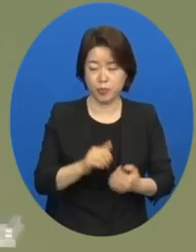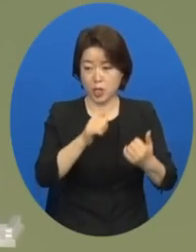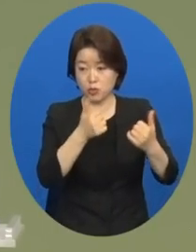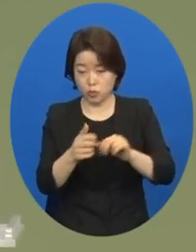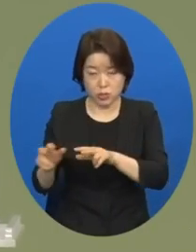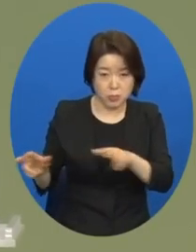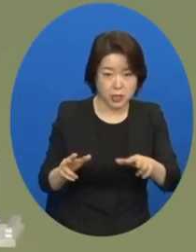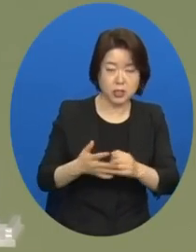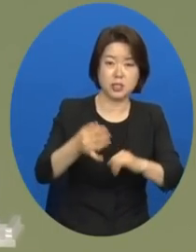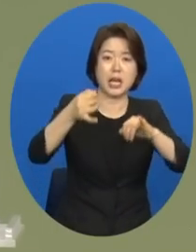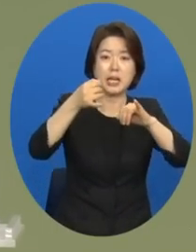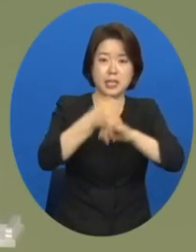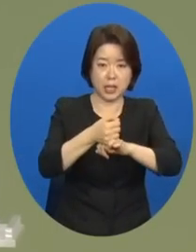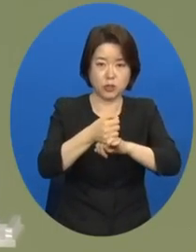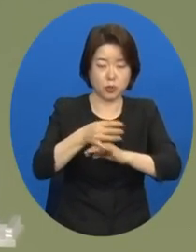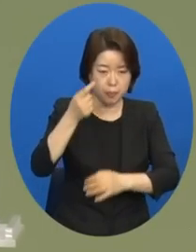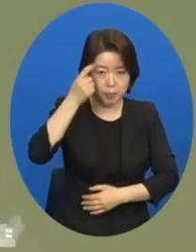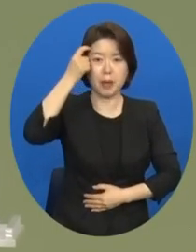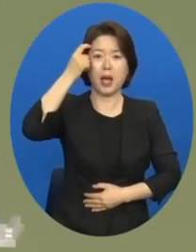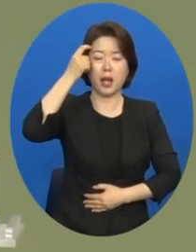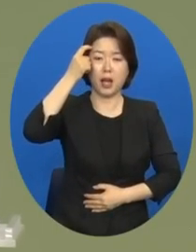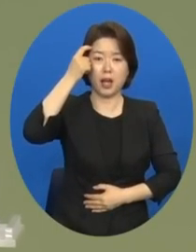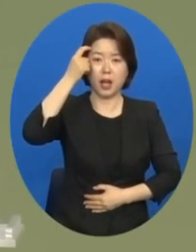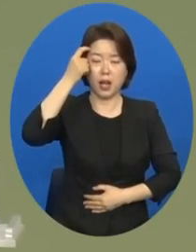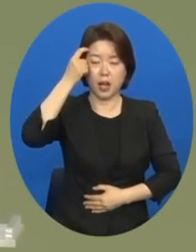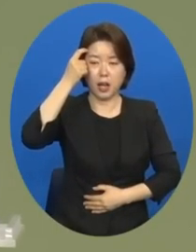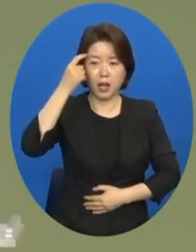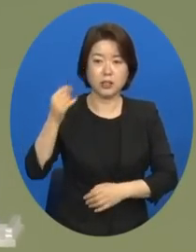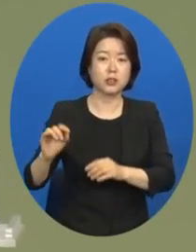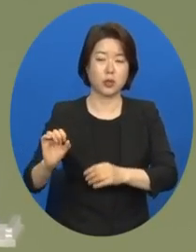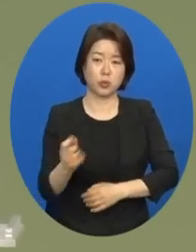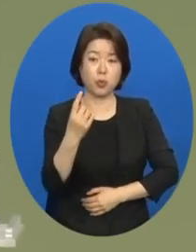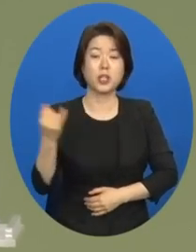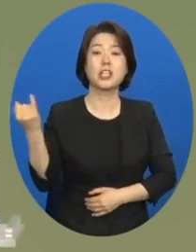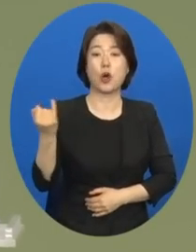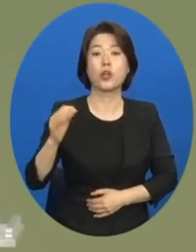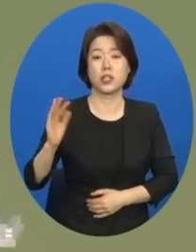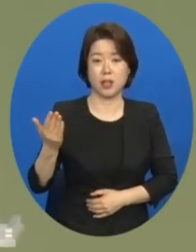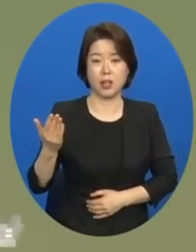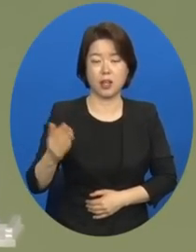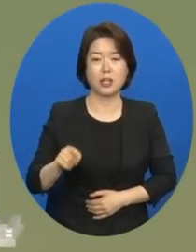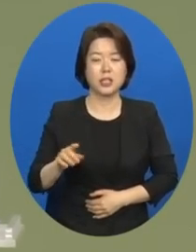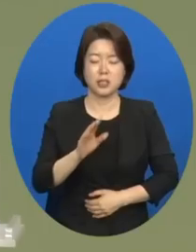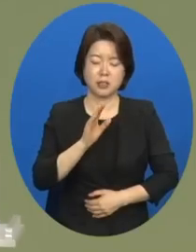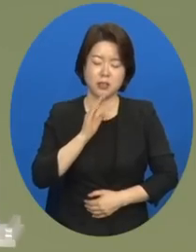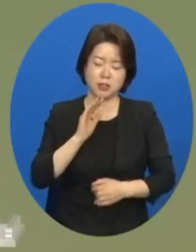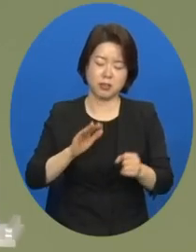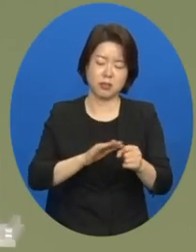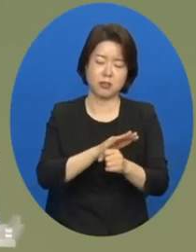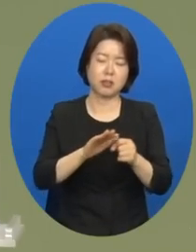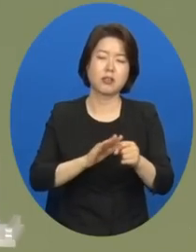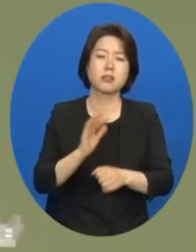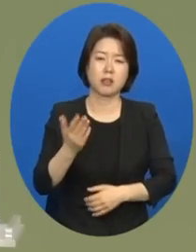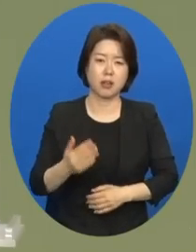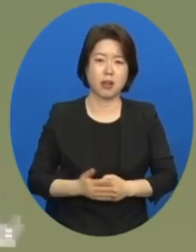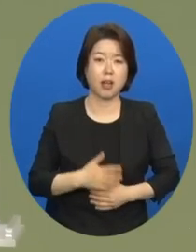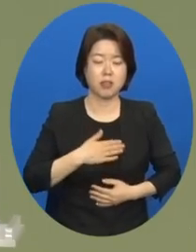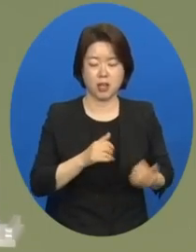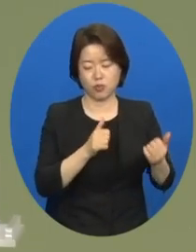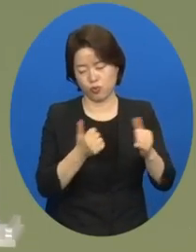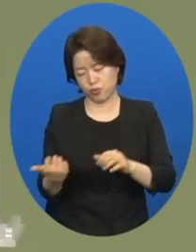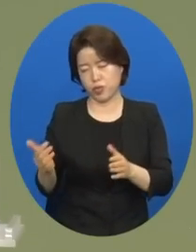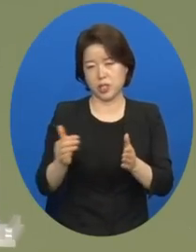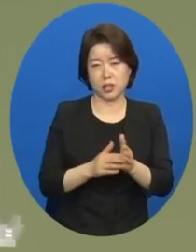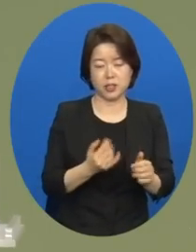죽자마자 약속을 상기시키는 여인이 된 것이에요 이게 진짜 사랑해요 그러니까 내가 지금 죽기까지